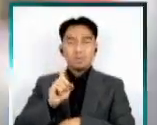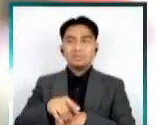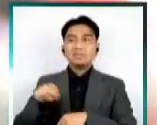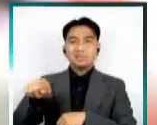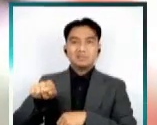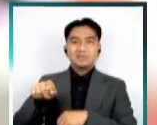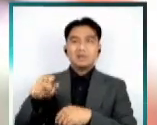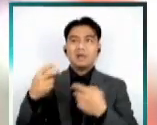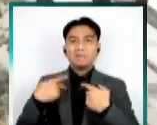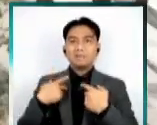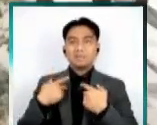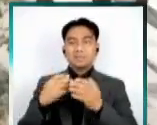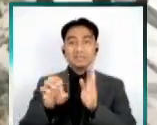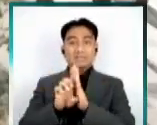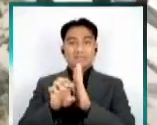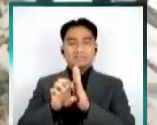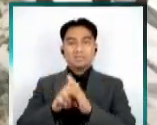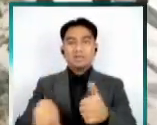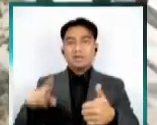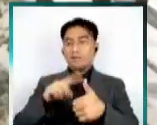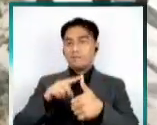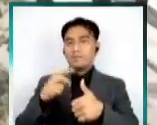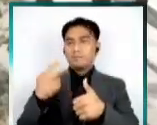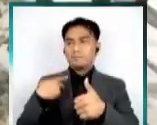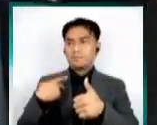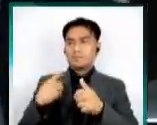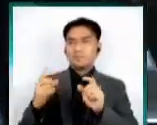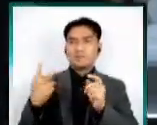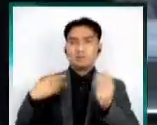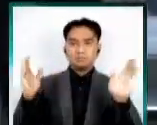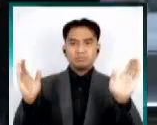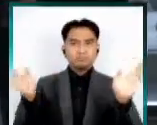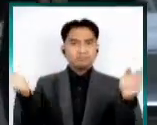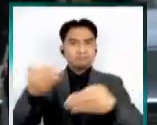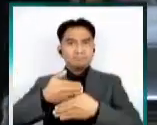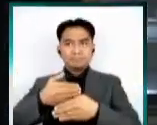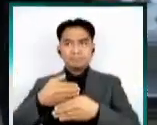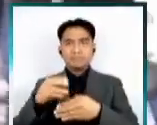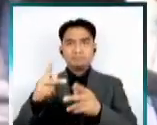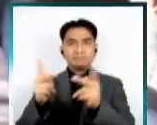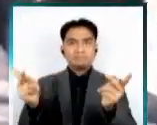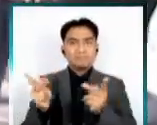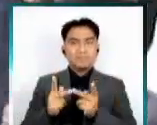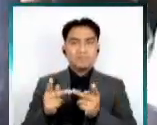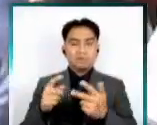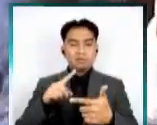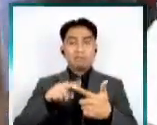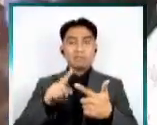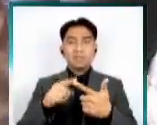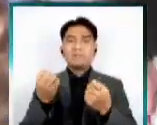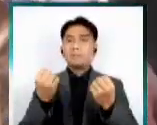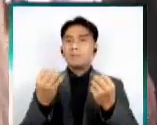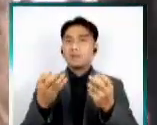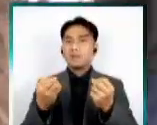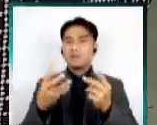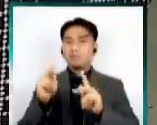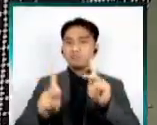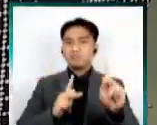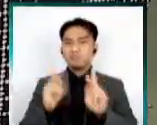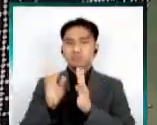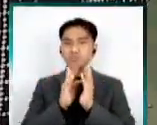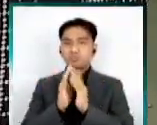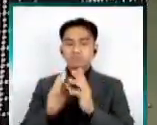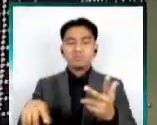3 C's. Unang C, closed o sarado't kulob na lugar. Pangalawang C, crowded o siksikan. At ikatlo, close